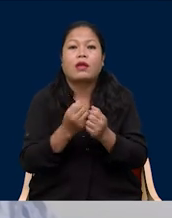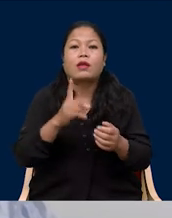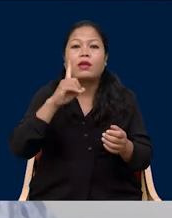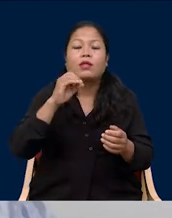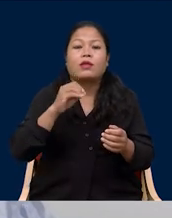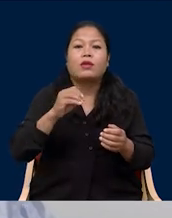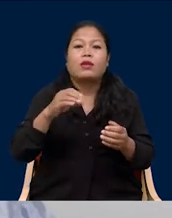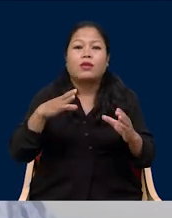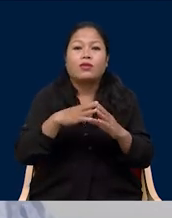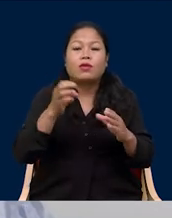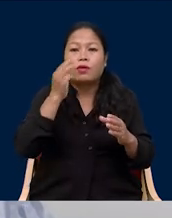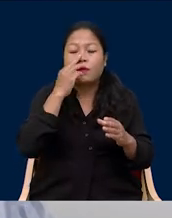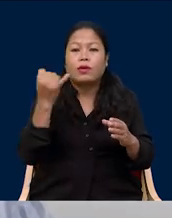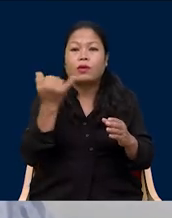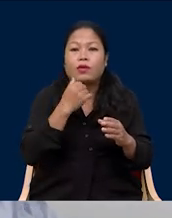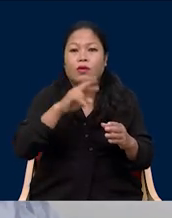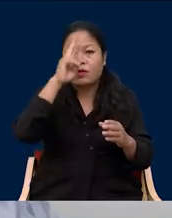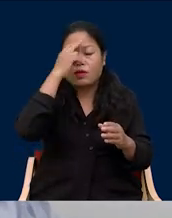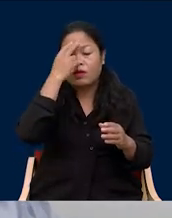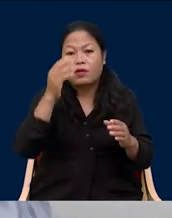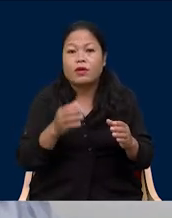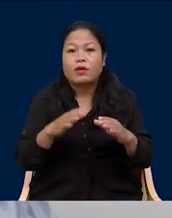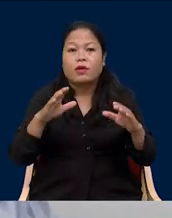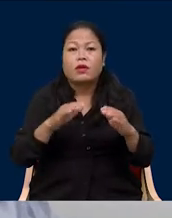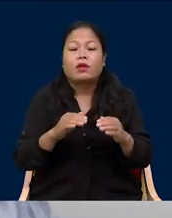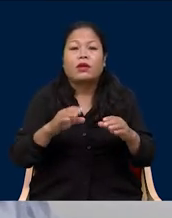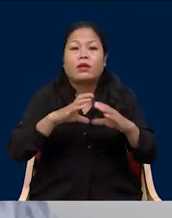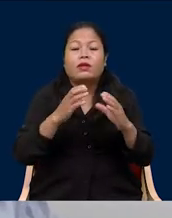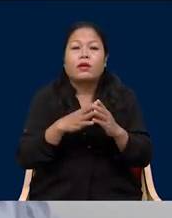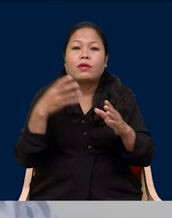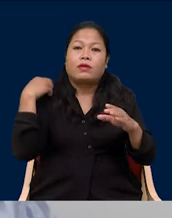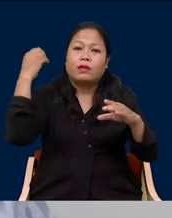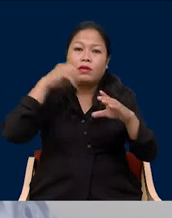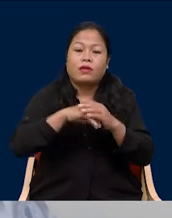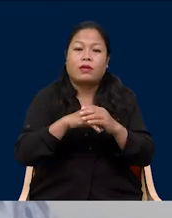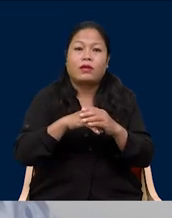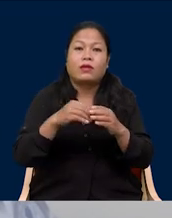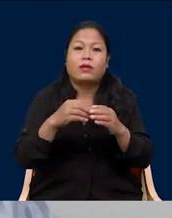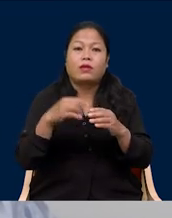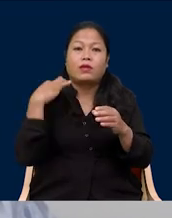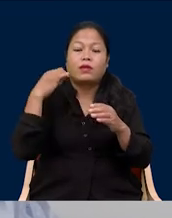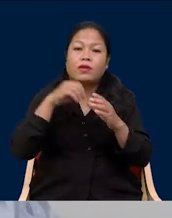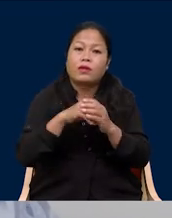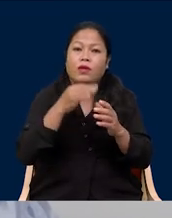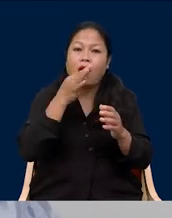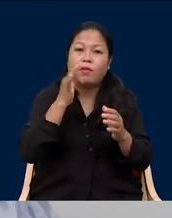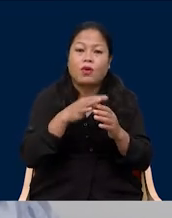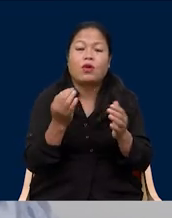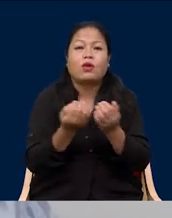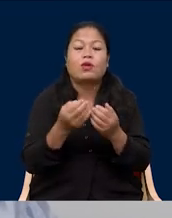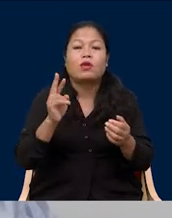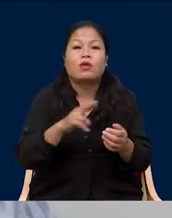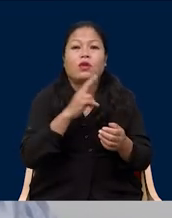गरेर काम गर्दाखेरि 10 समूहमा लैङ्गिक तथा सामाजिक समावेशीकरणका हिसाबले प्रतिनिधित्व हुने गरी त्यहाँ